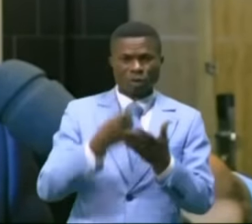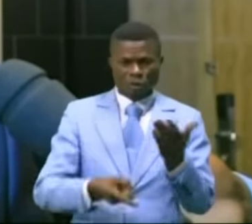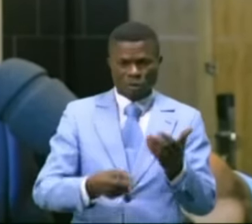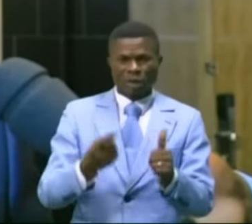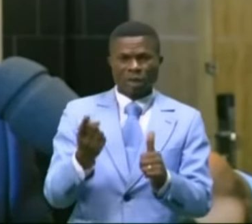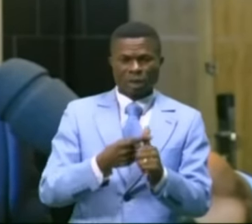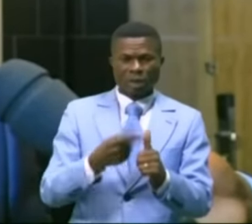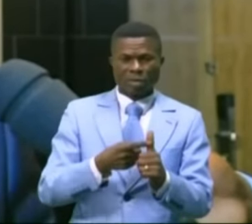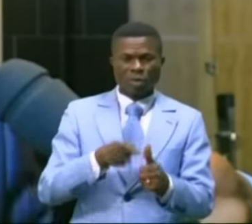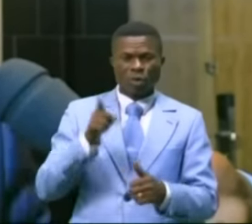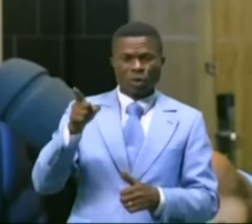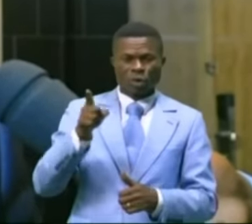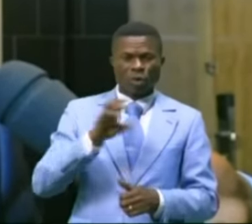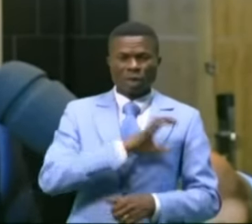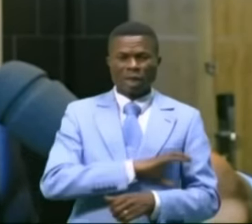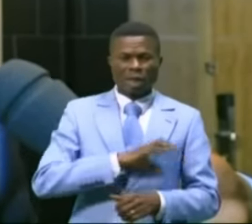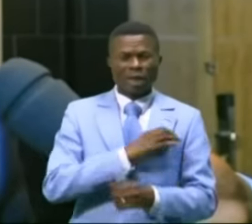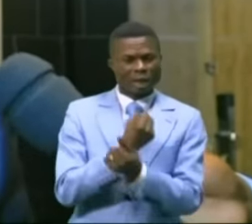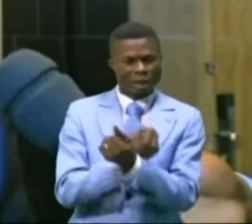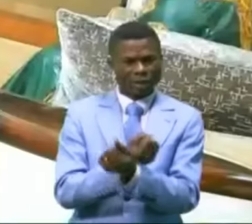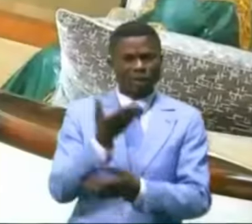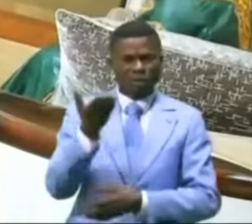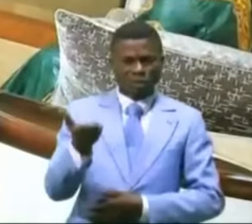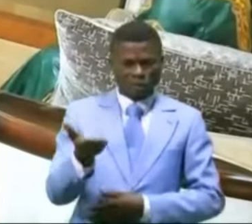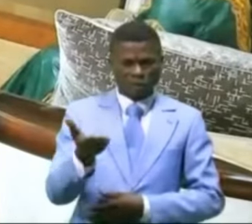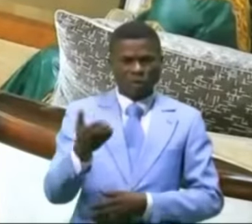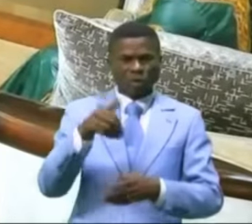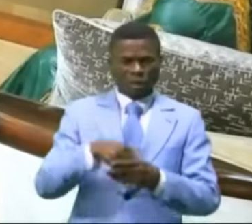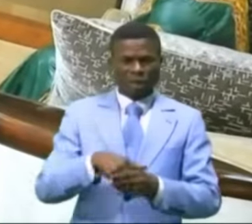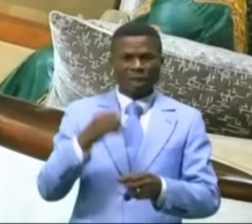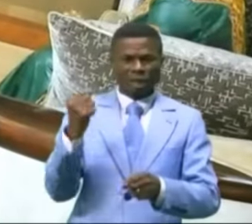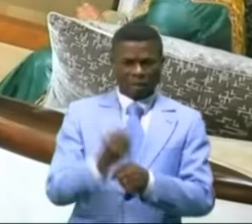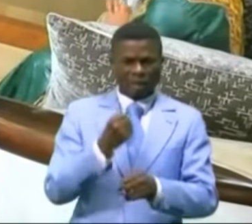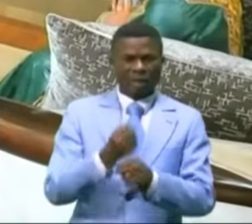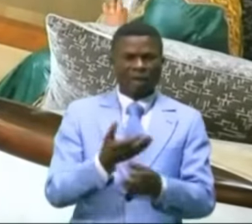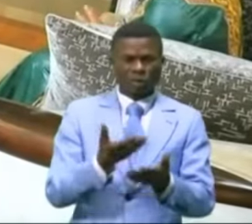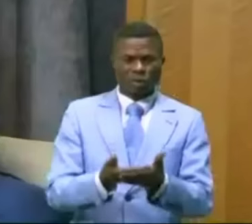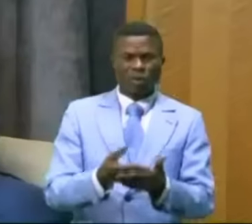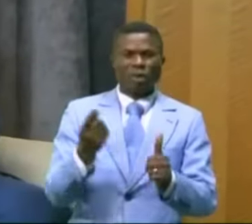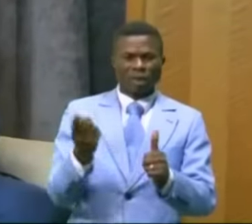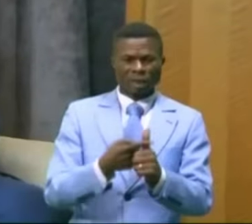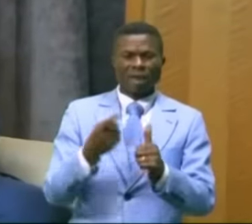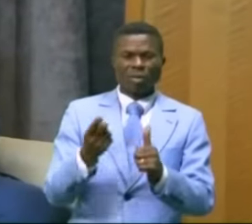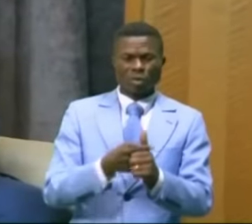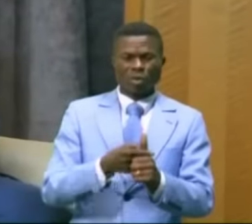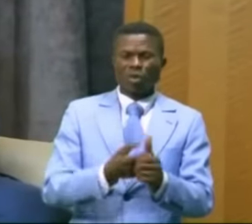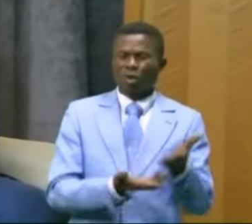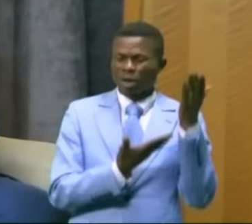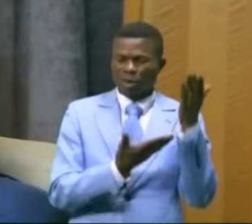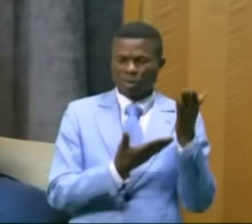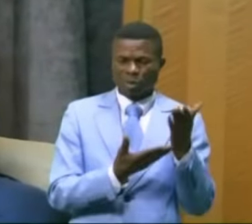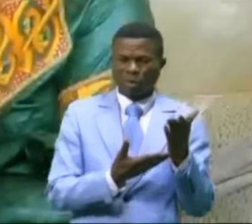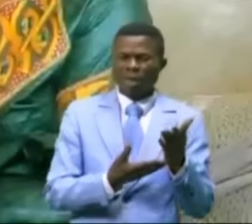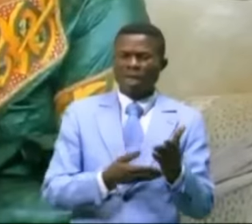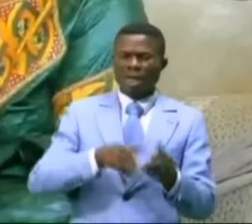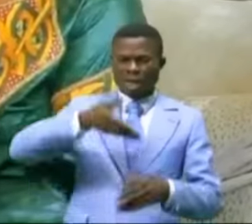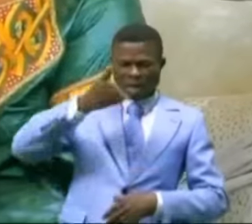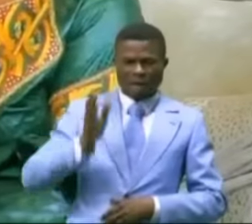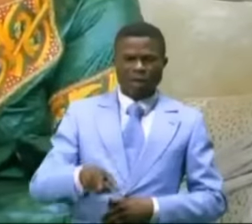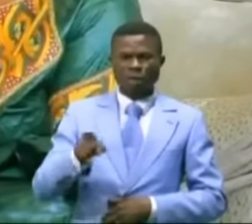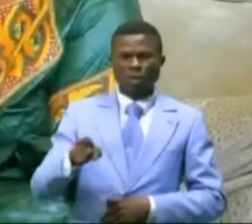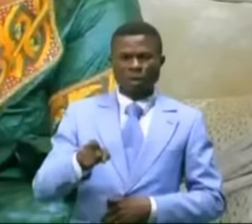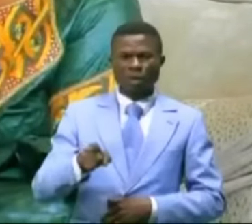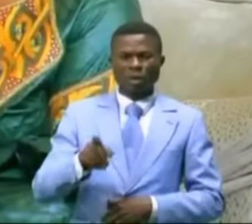d'abord un caractère de discipline dans le travail, mais surtout beaucoup de technicité de